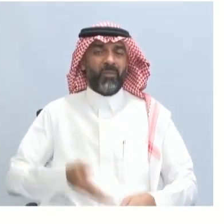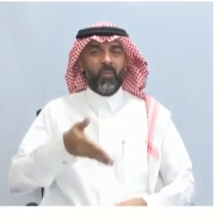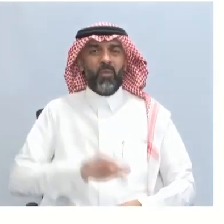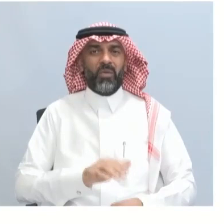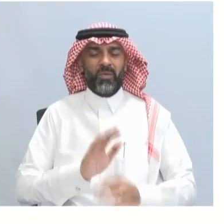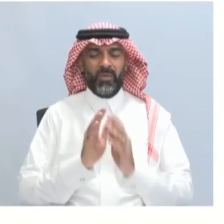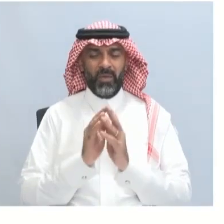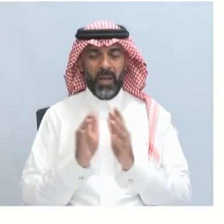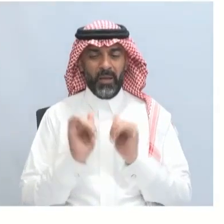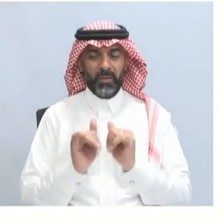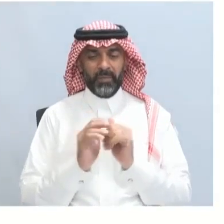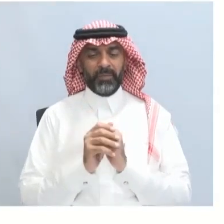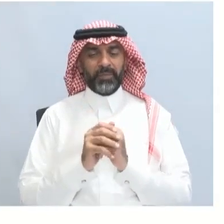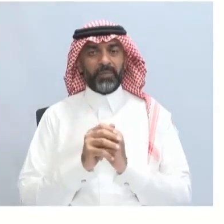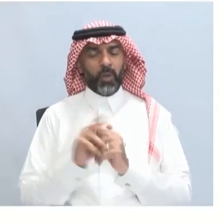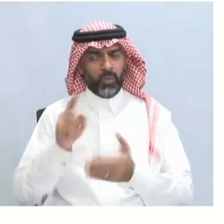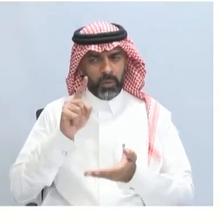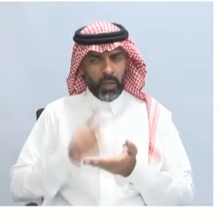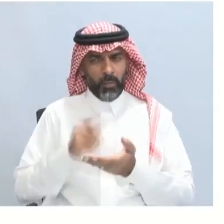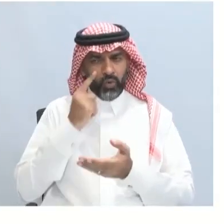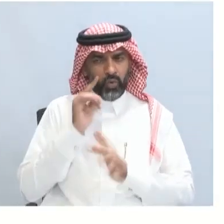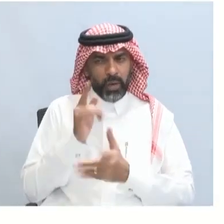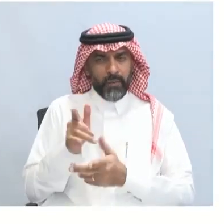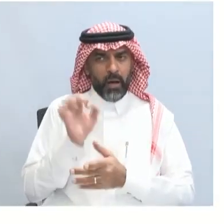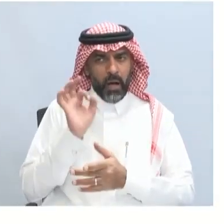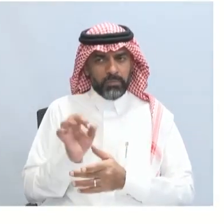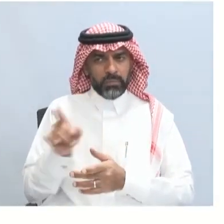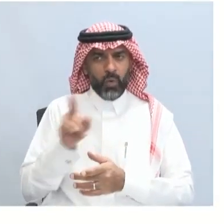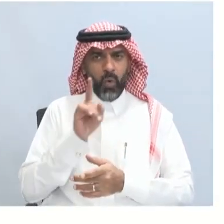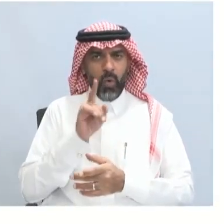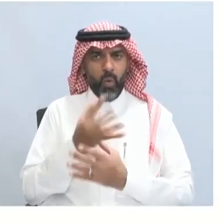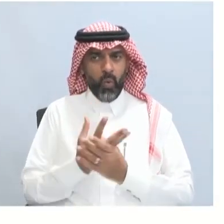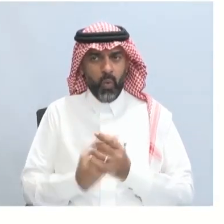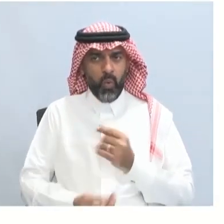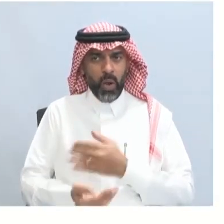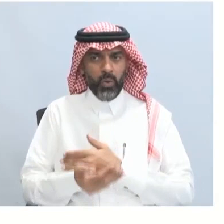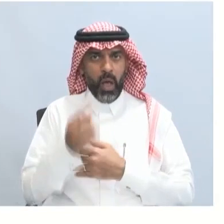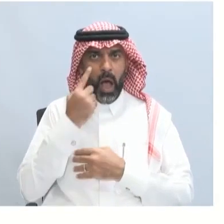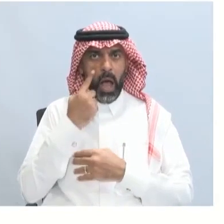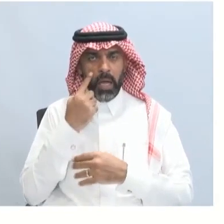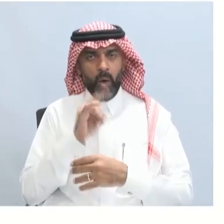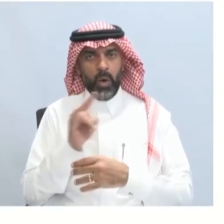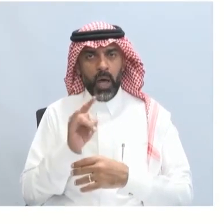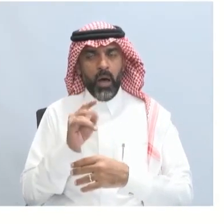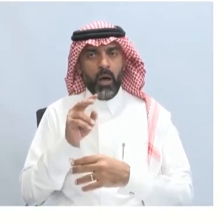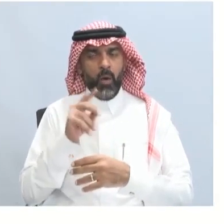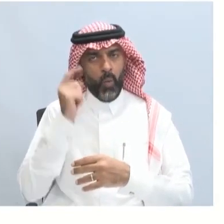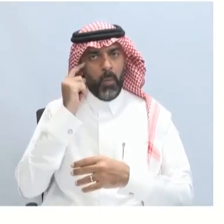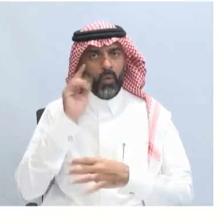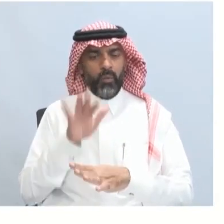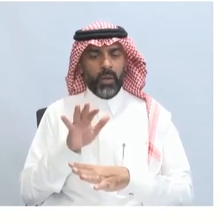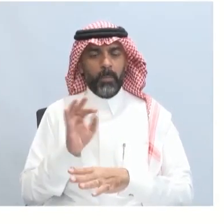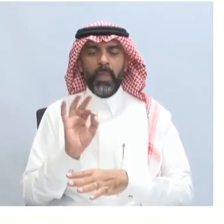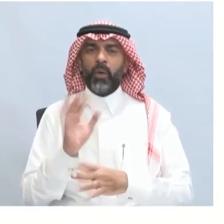ولادته ويتم التثبت من حياه المولود هناك علامات تثب او هناك علامات تبين